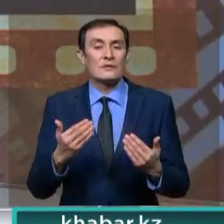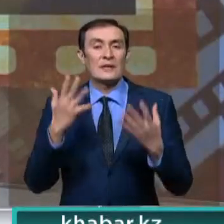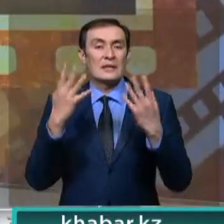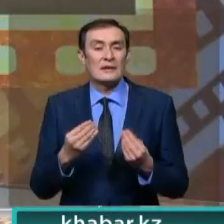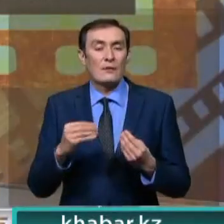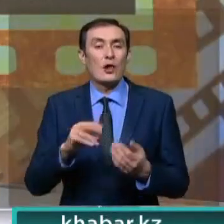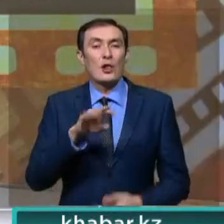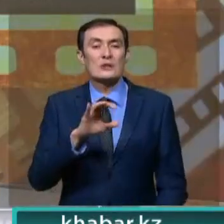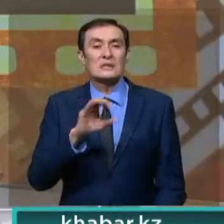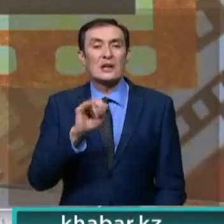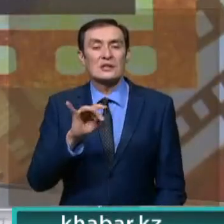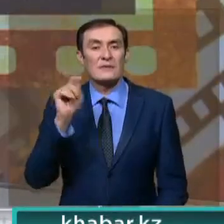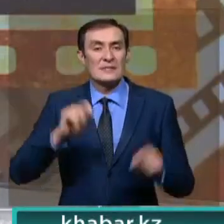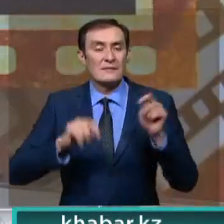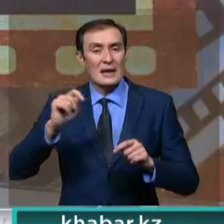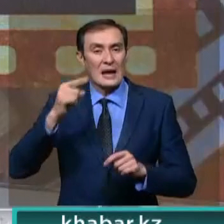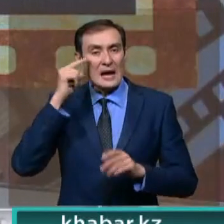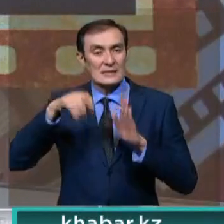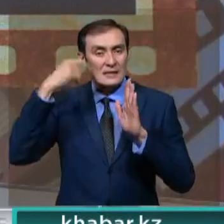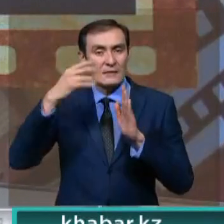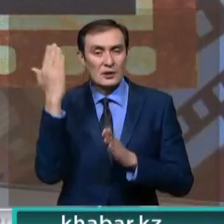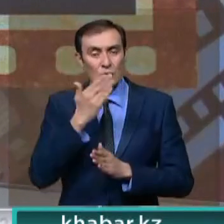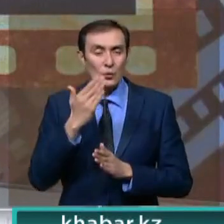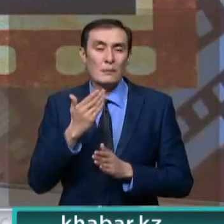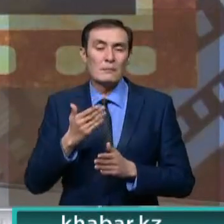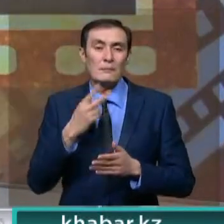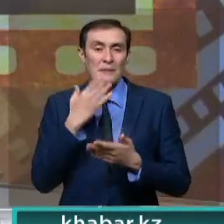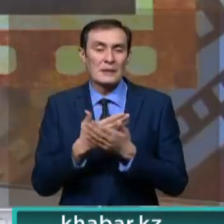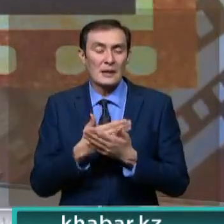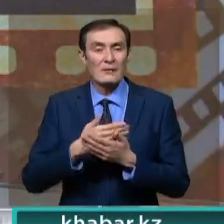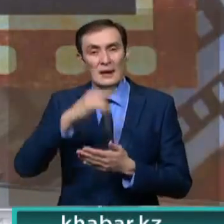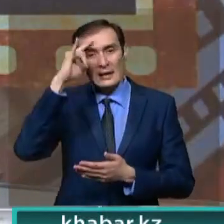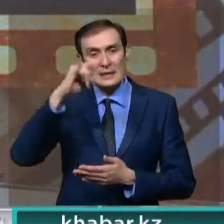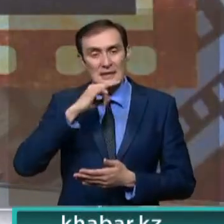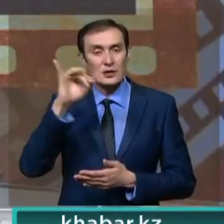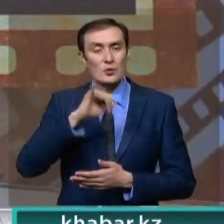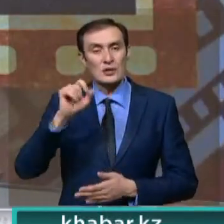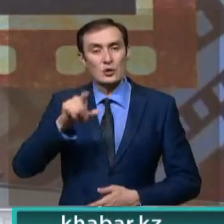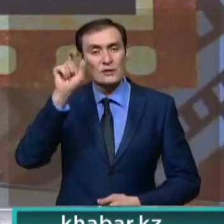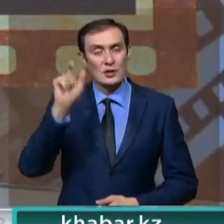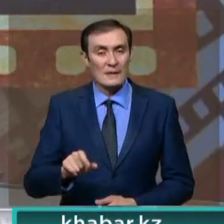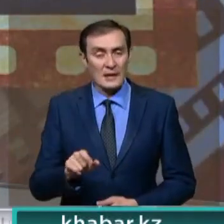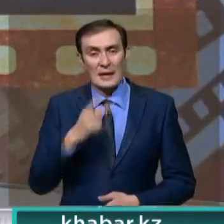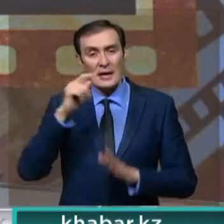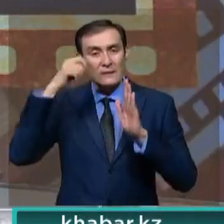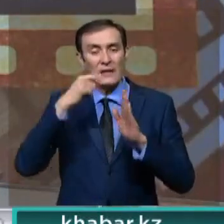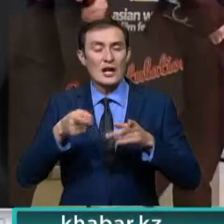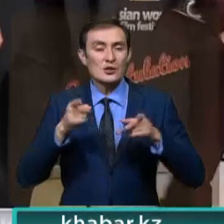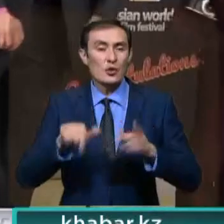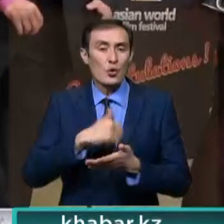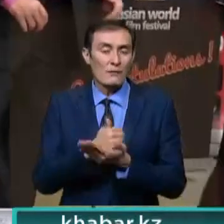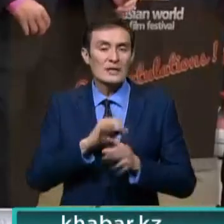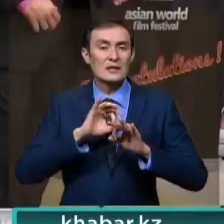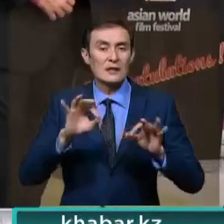эти дни в Лос-Анджелесе фестиваля азиатского кино, стала премьера документального фильма «Кэзок. История золотого человека». Картина основана на